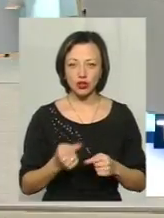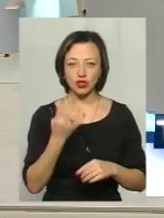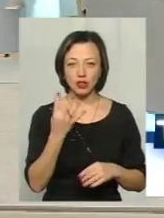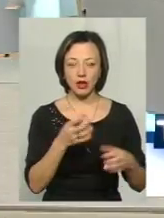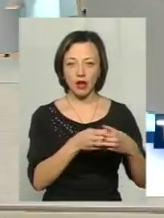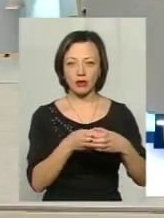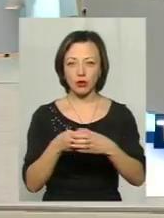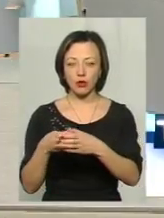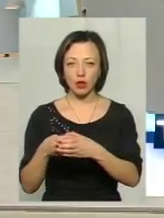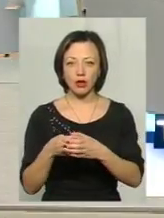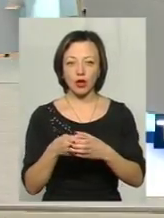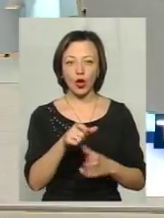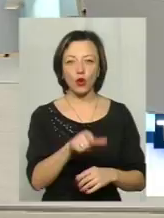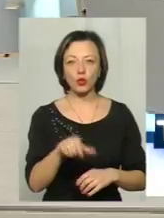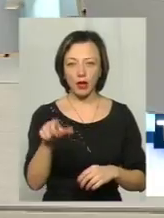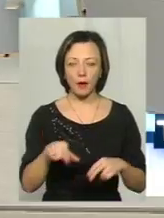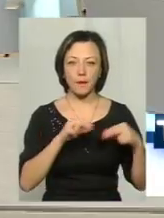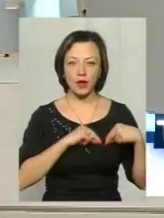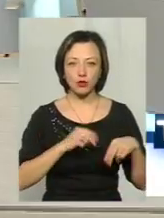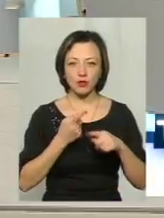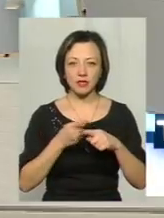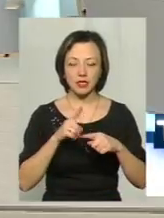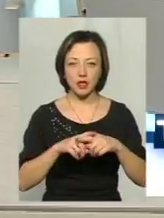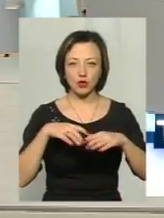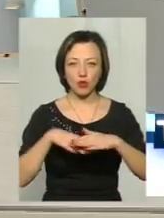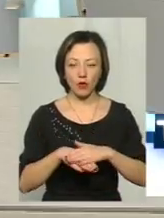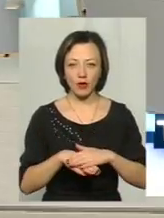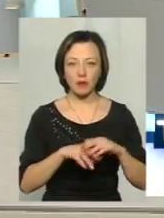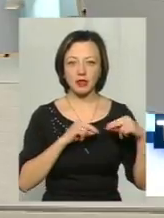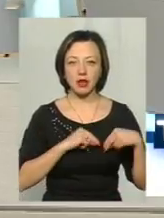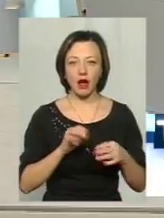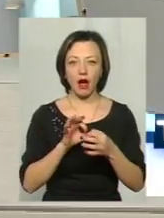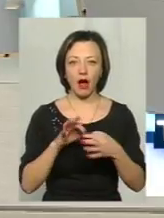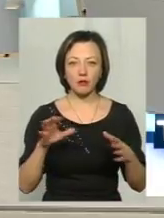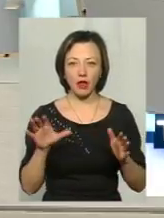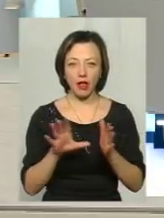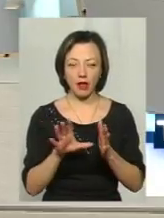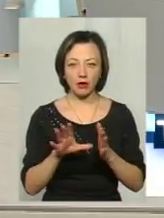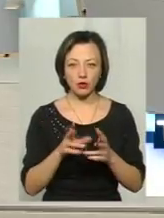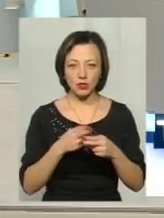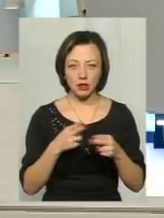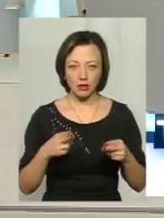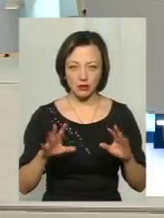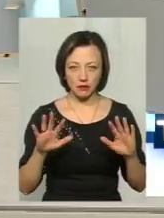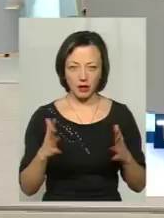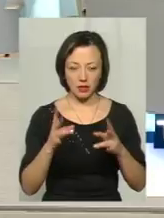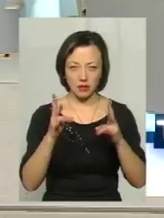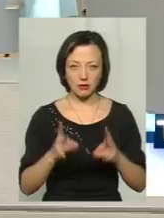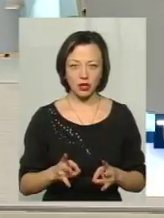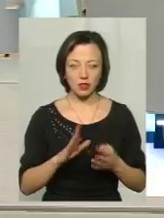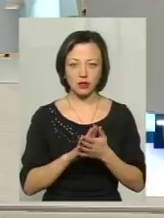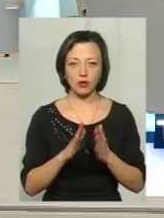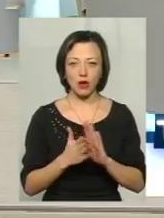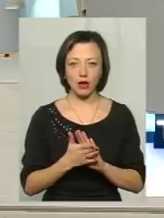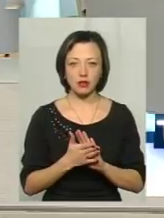людей працюють в цих сховищах. Це працівники атомних електростанцій в разі надзвичайної